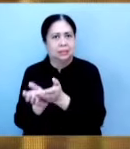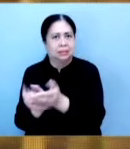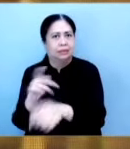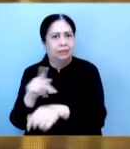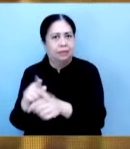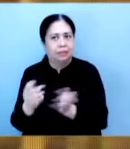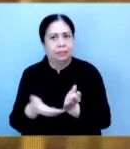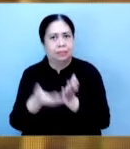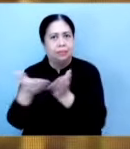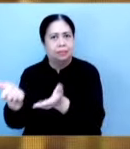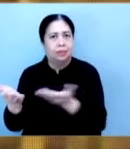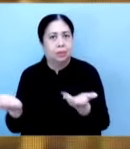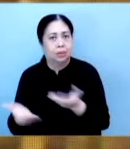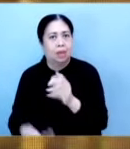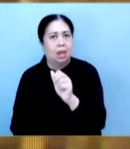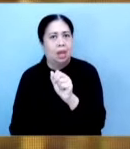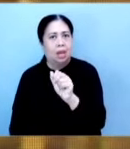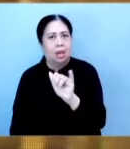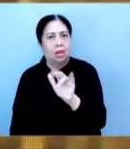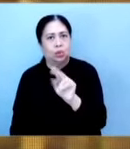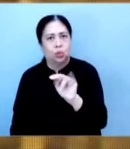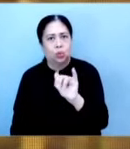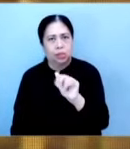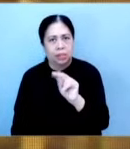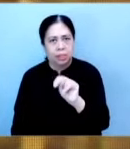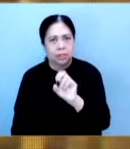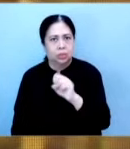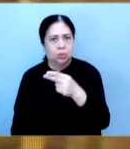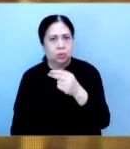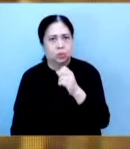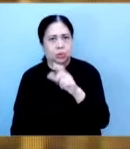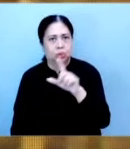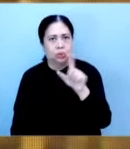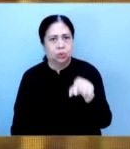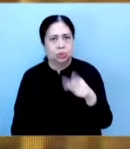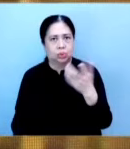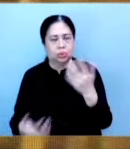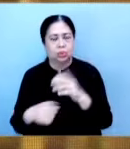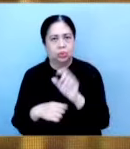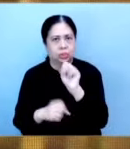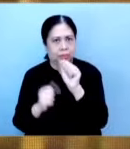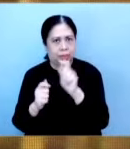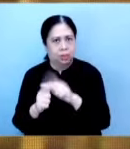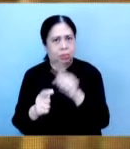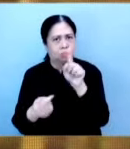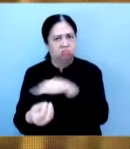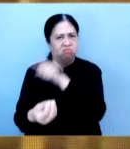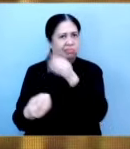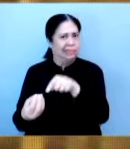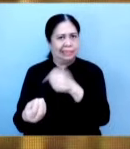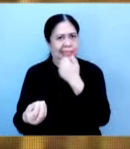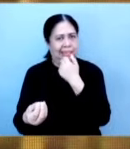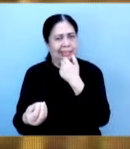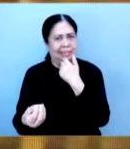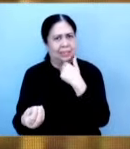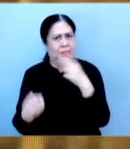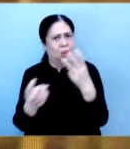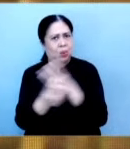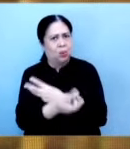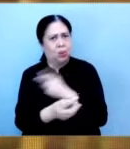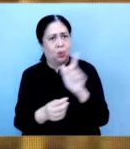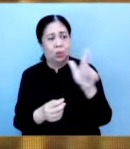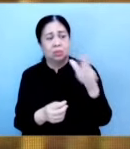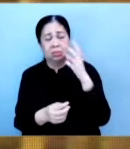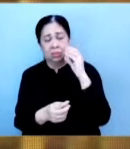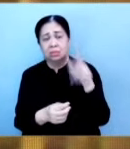ayungin nitong Sabado kinundena na ng ibang bansa ang China pero giit ng Chinese government may mas malala pang sasapitin